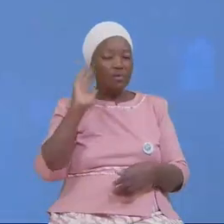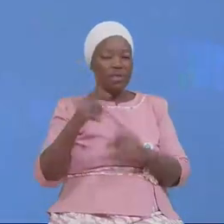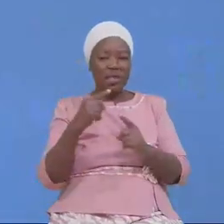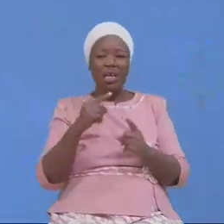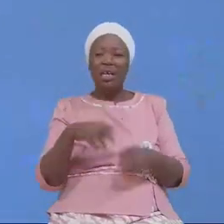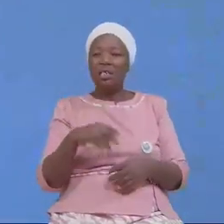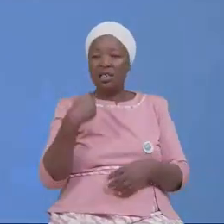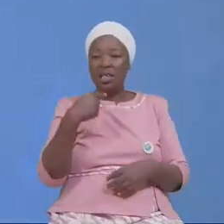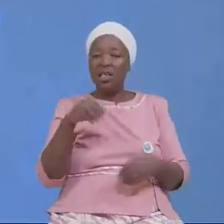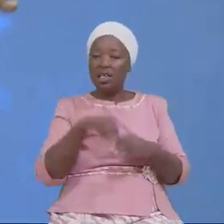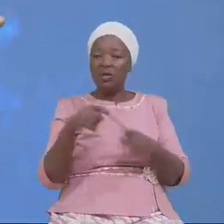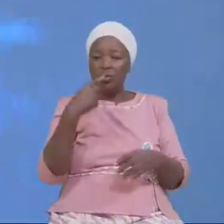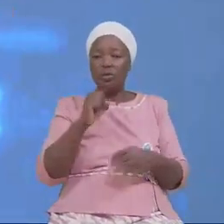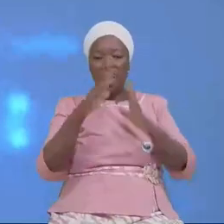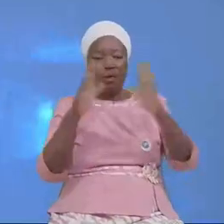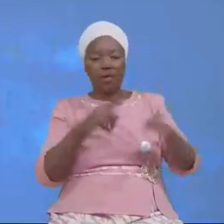se trouve,